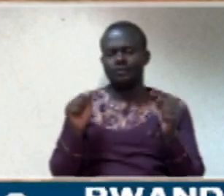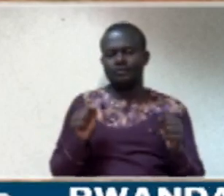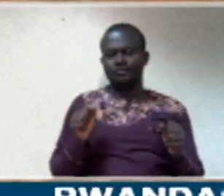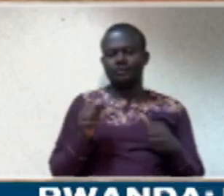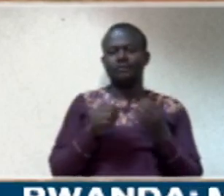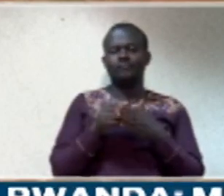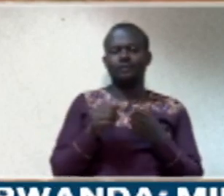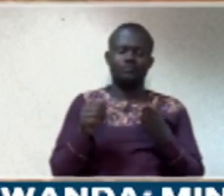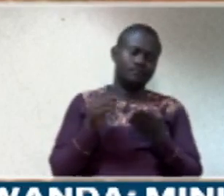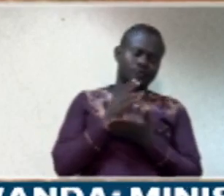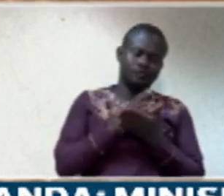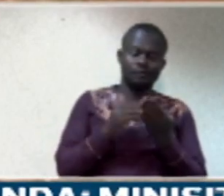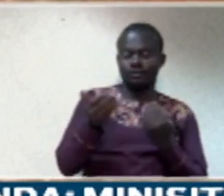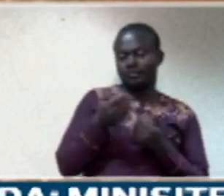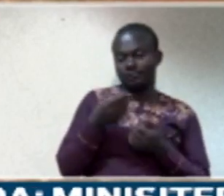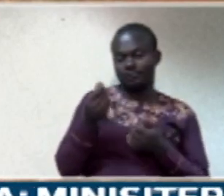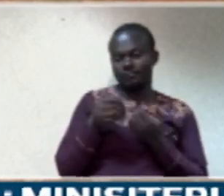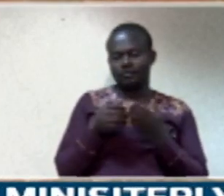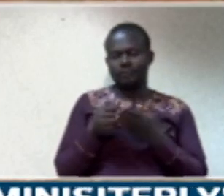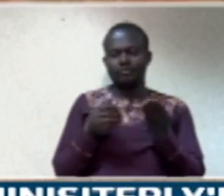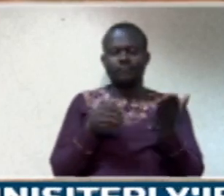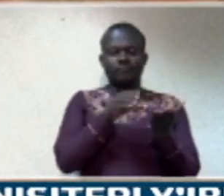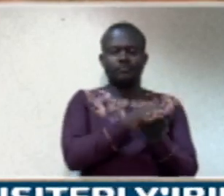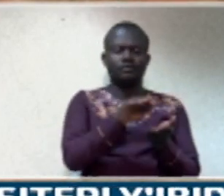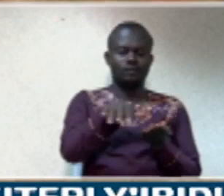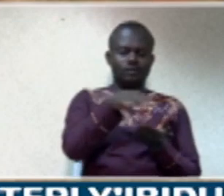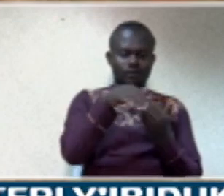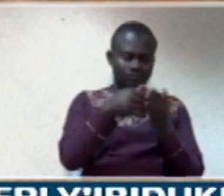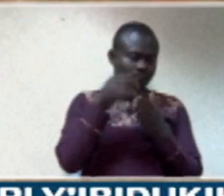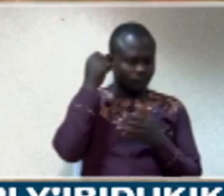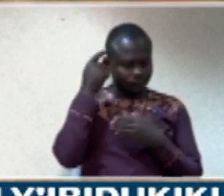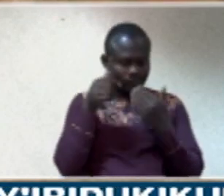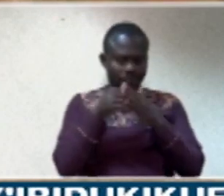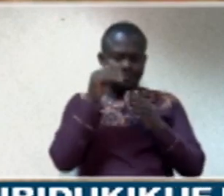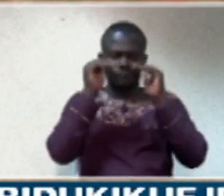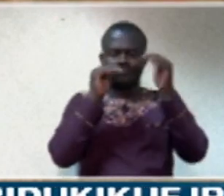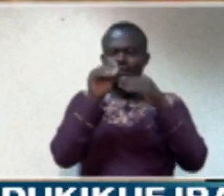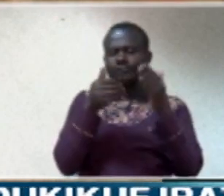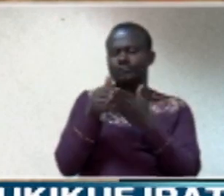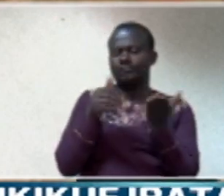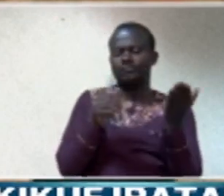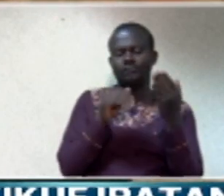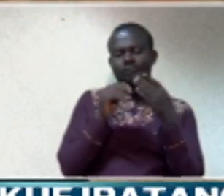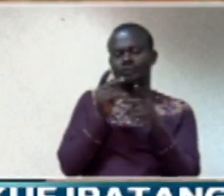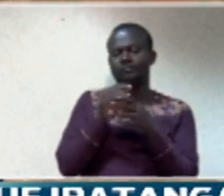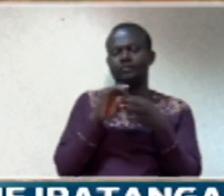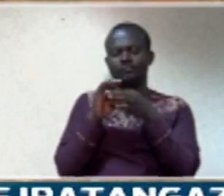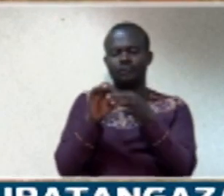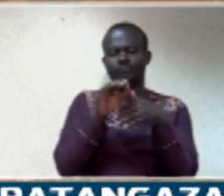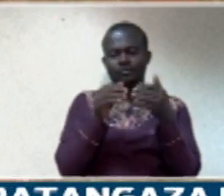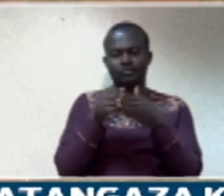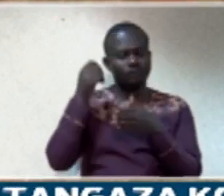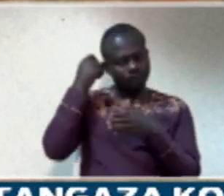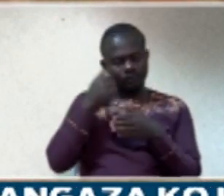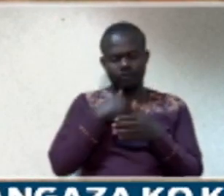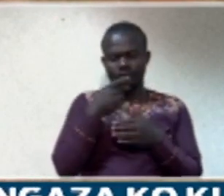nkare bakabafata bakabinyaga. Habitsaho ngaho. Nkizazo gana banzikoreye ntagira harakaze nifatana nkazitaho ngaho. Niba mfite n'izo